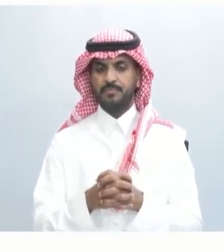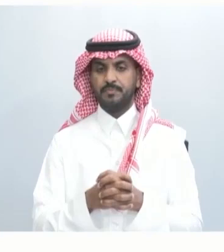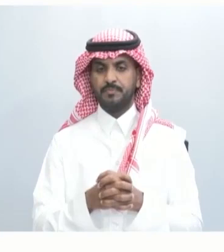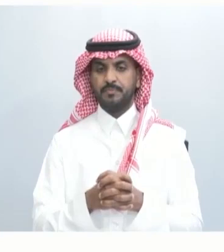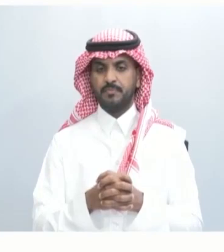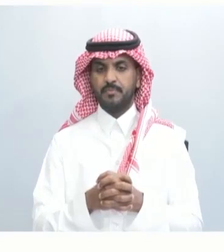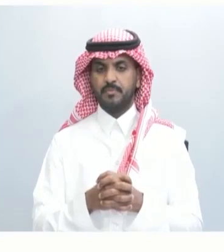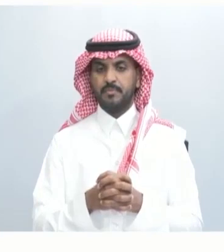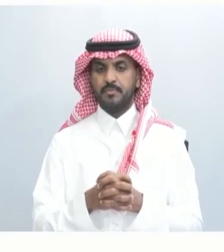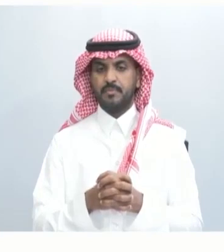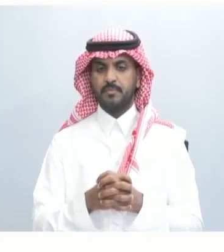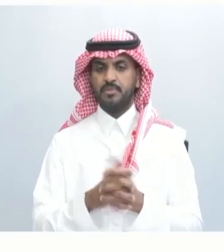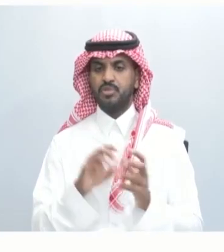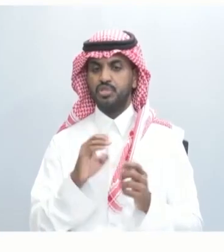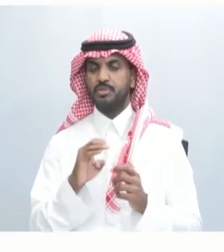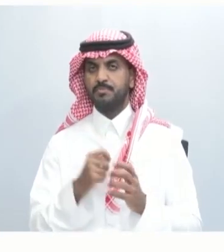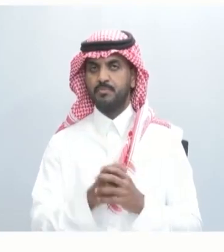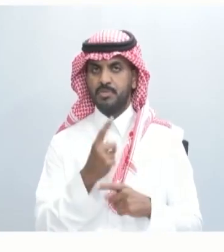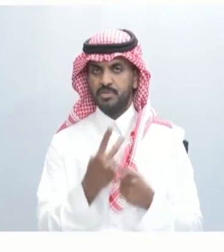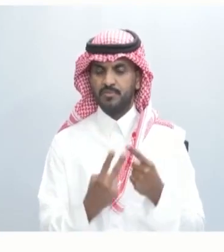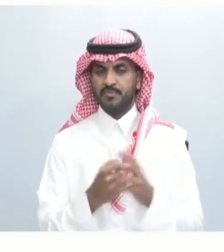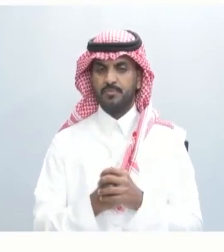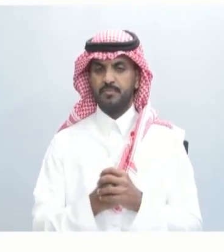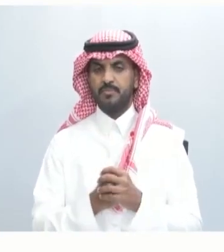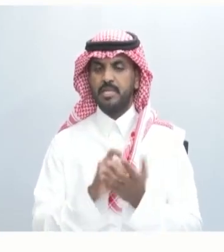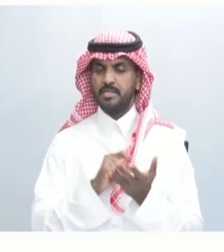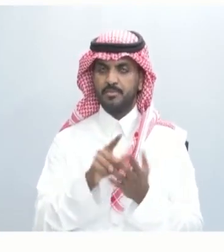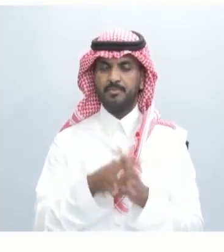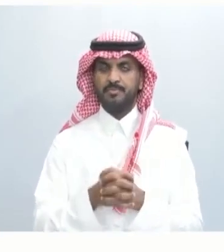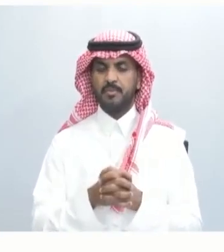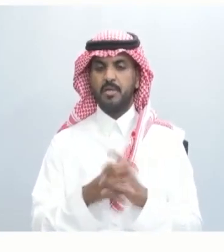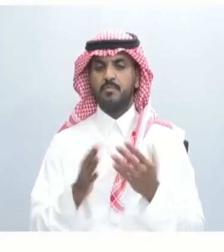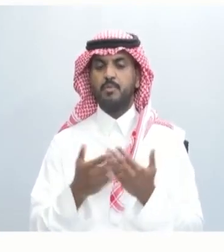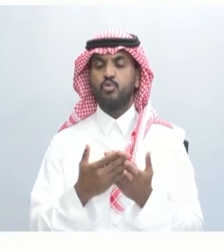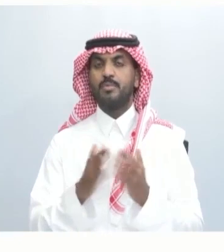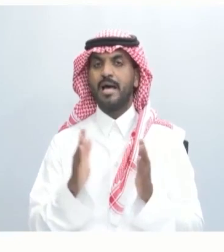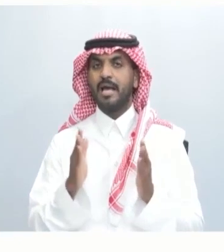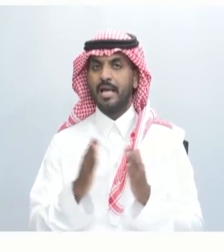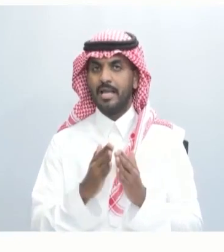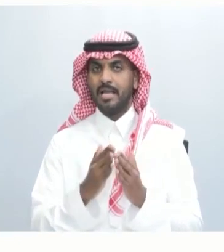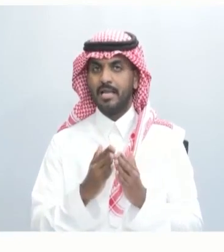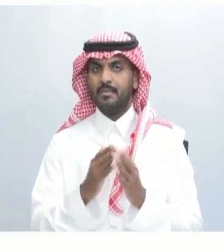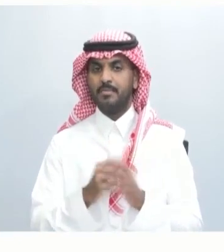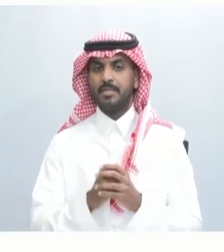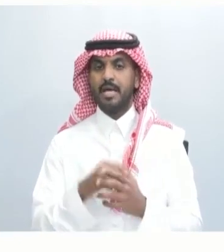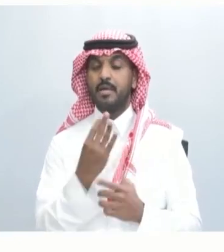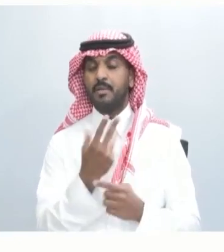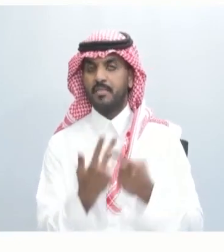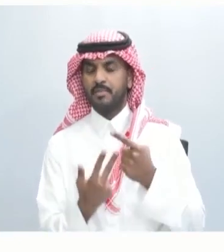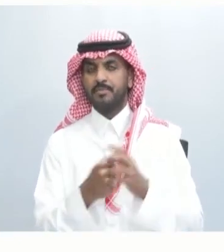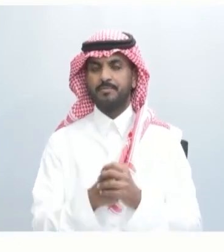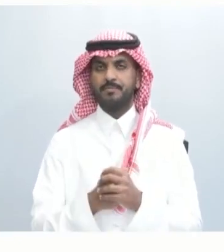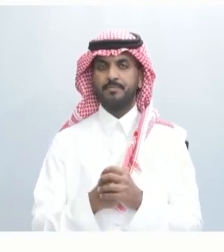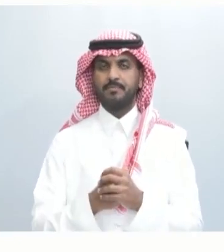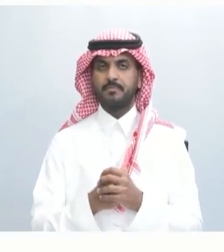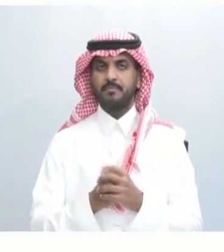طيب فقره جيم نصف كذلك نستبعدها لان المطلوب اقل من اربعه اثمان اذا اقل من